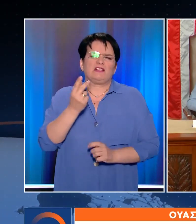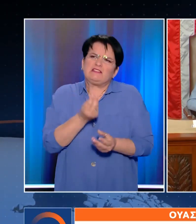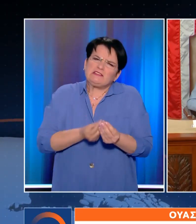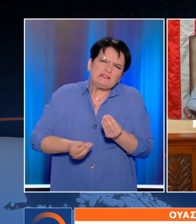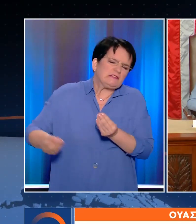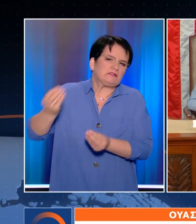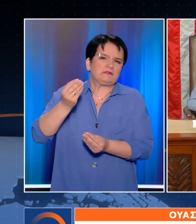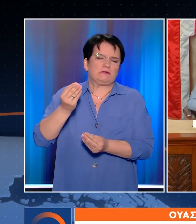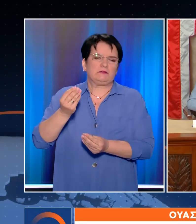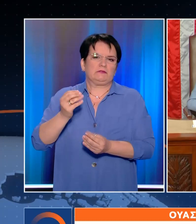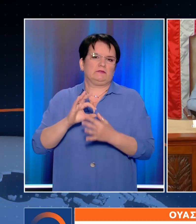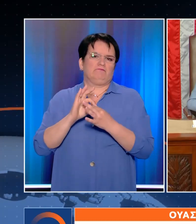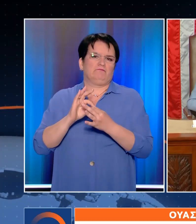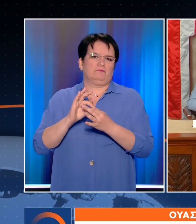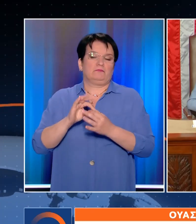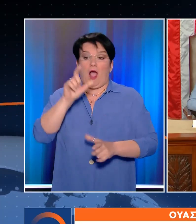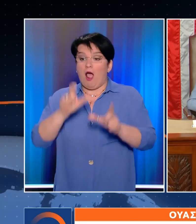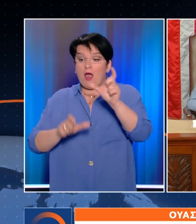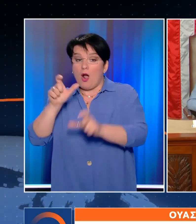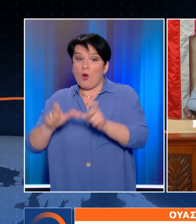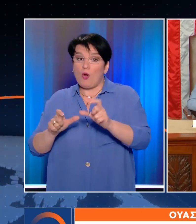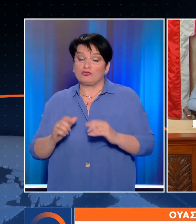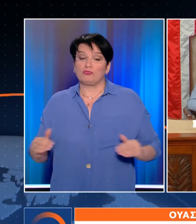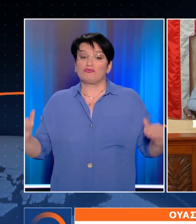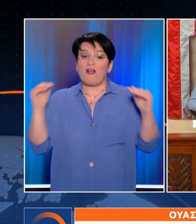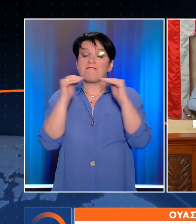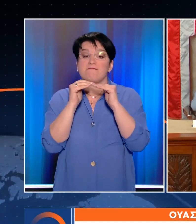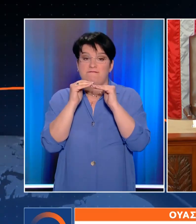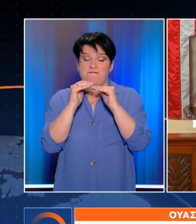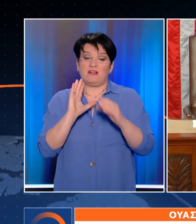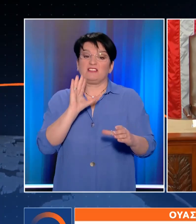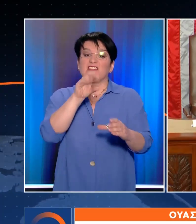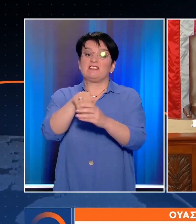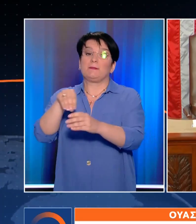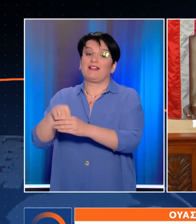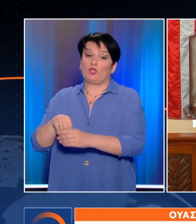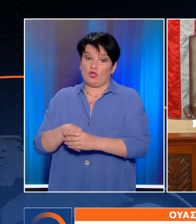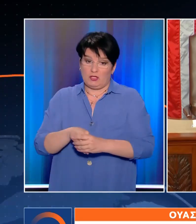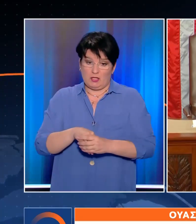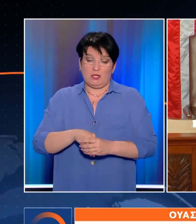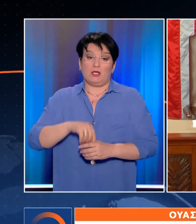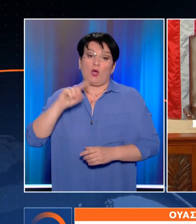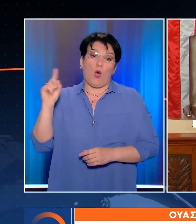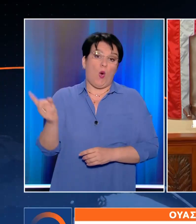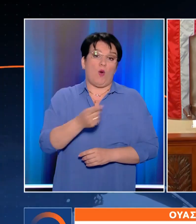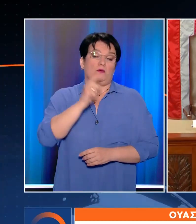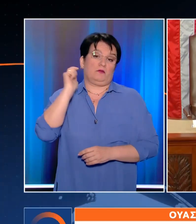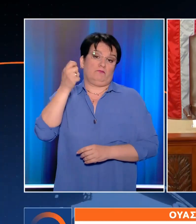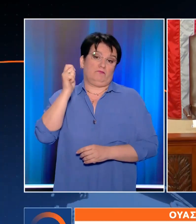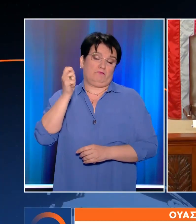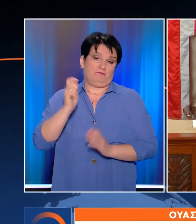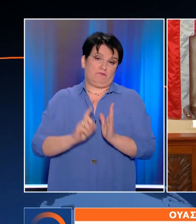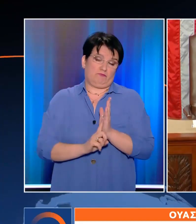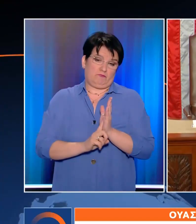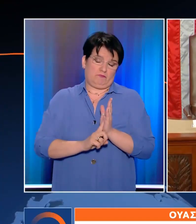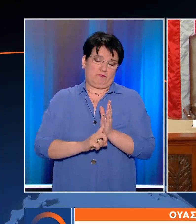καλύτερα όταν όλοι οι πολίτες είναι ίσοι και συμμετέχουν στο πολίτευμα